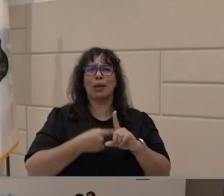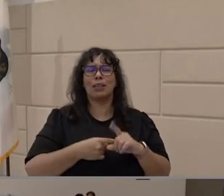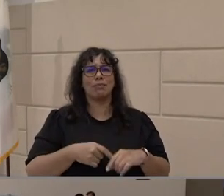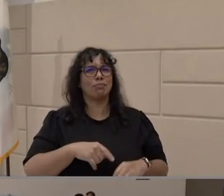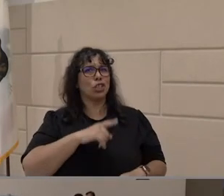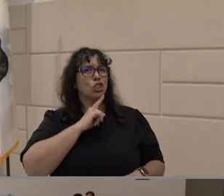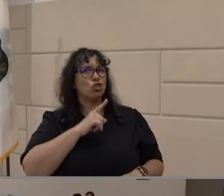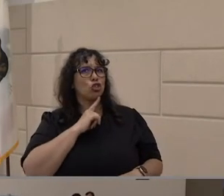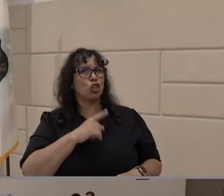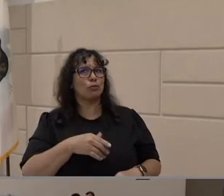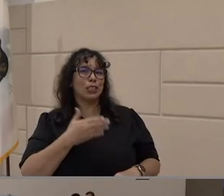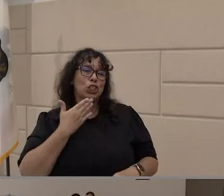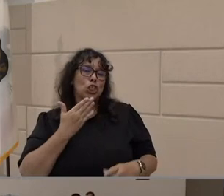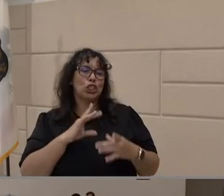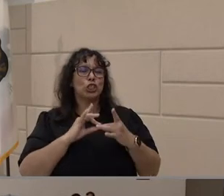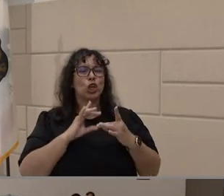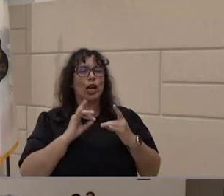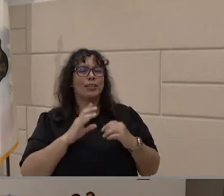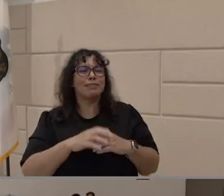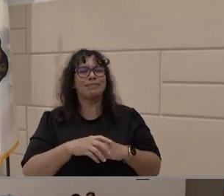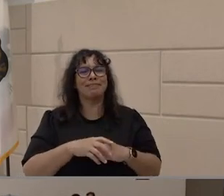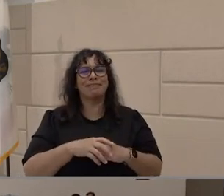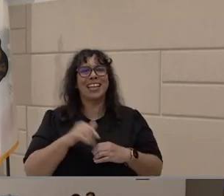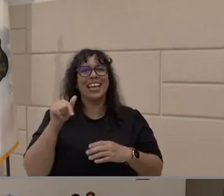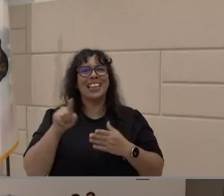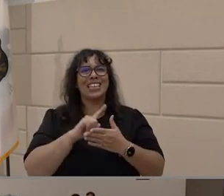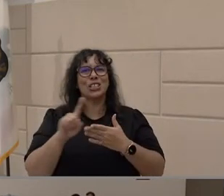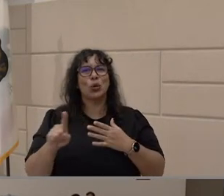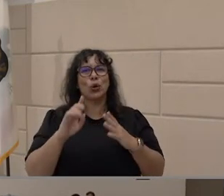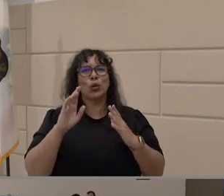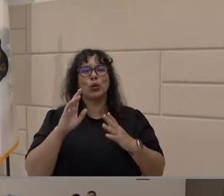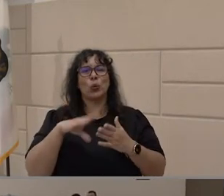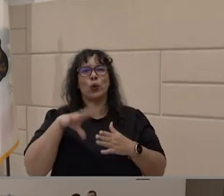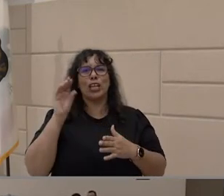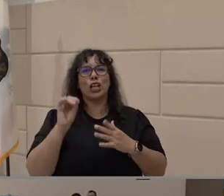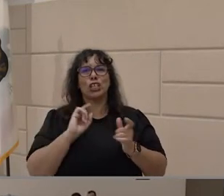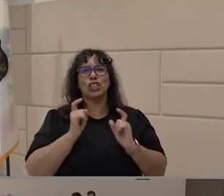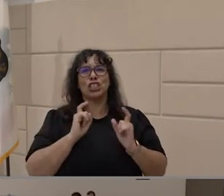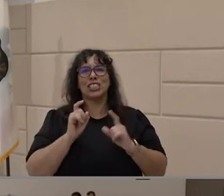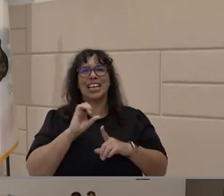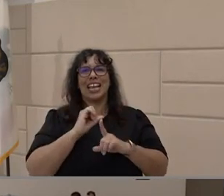ជួបចំណុចរបស់មកនិយាយឆ្នាំនេះយើងដឹងថា